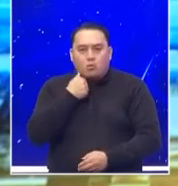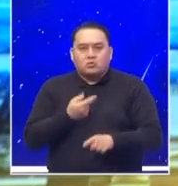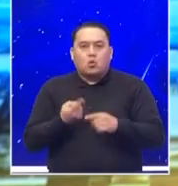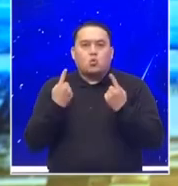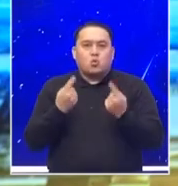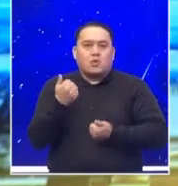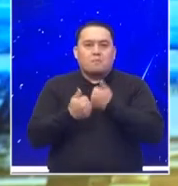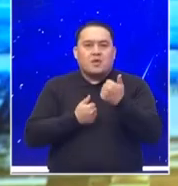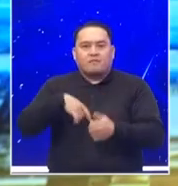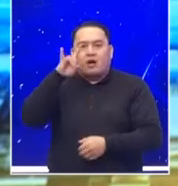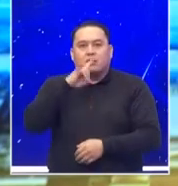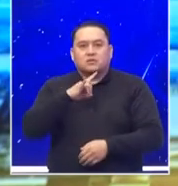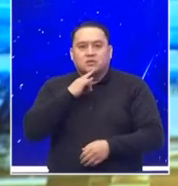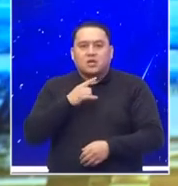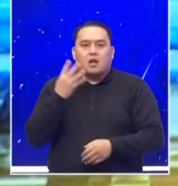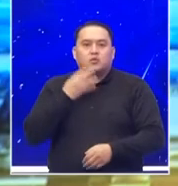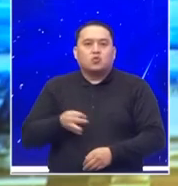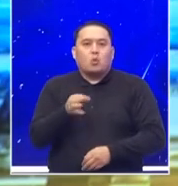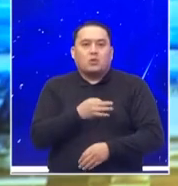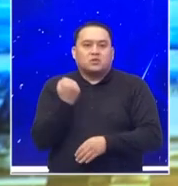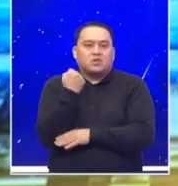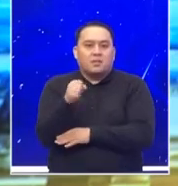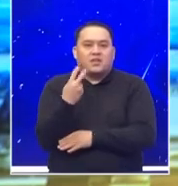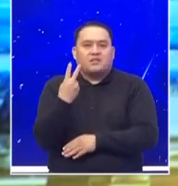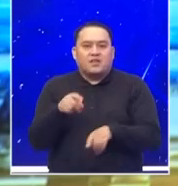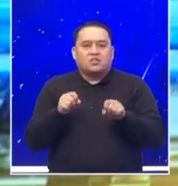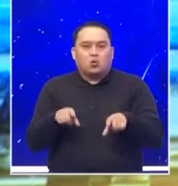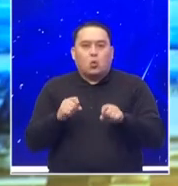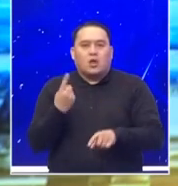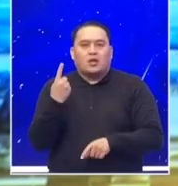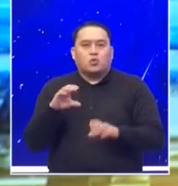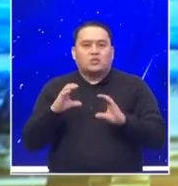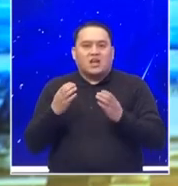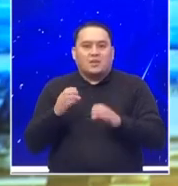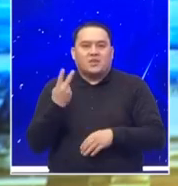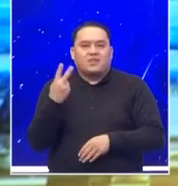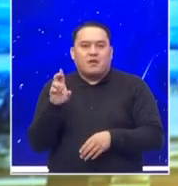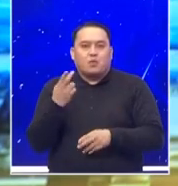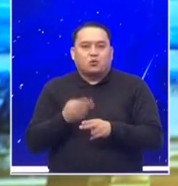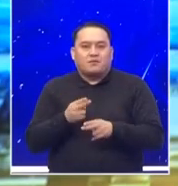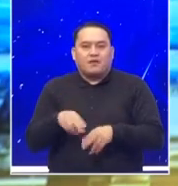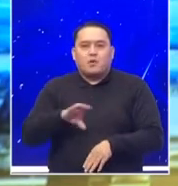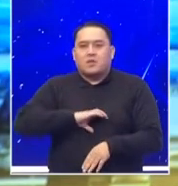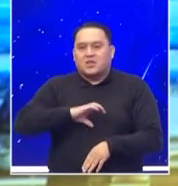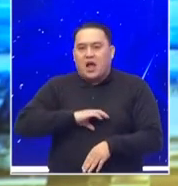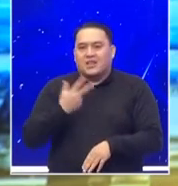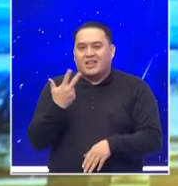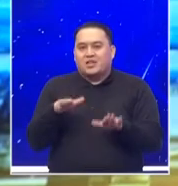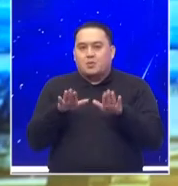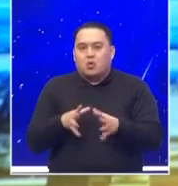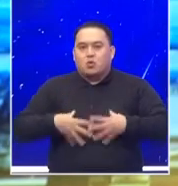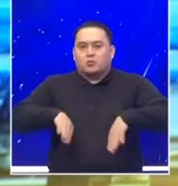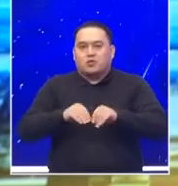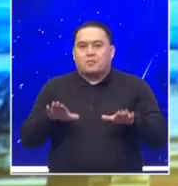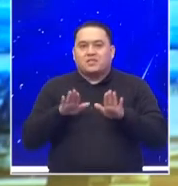самом крупном первенстве казахстана семиречье нц и завоевали две золотые и одну серебряную и две бронзовые медали а это третье место